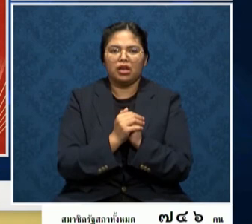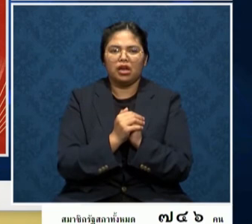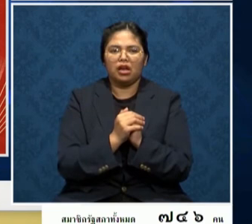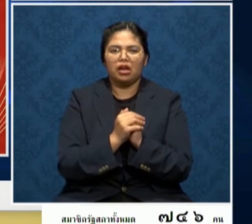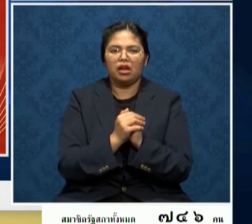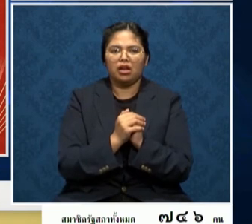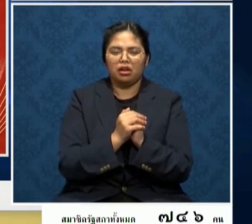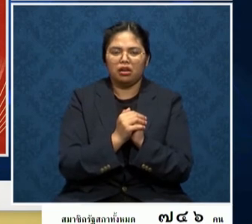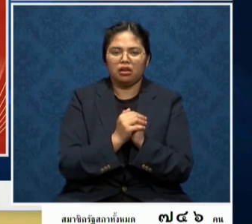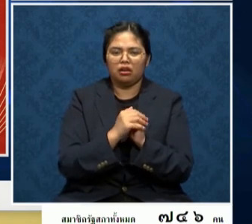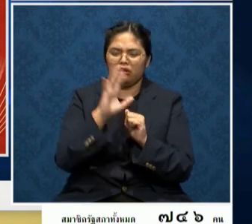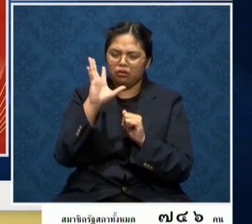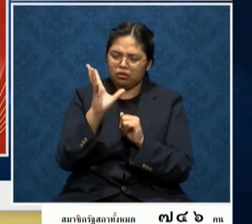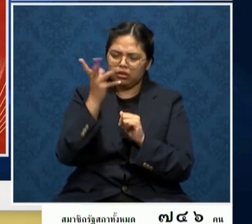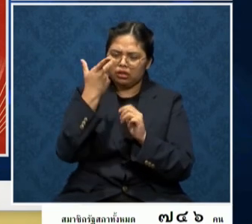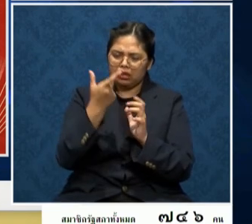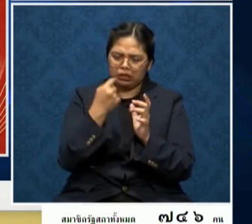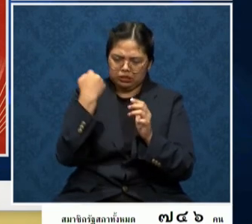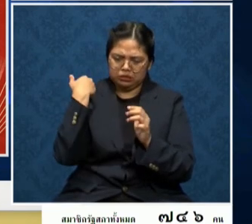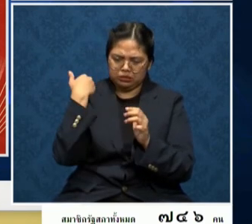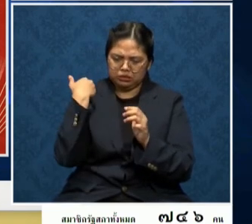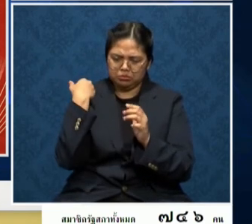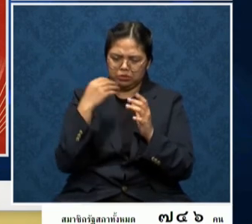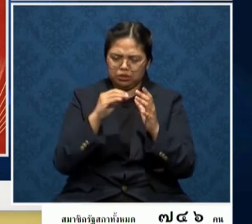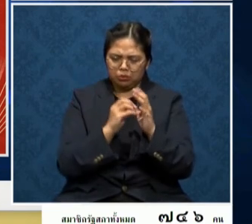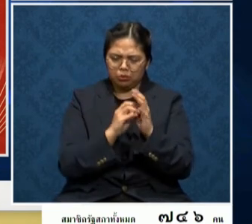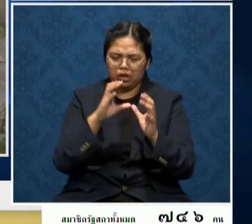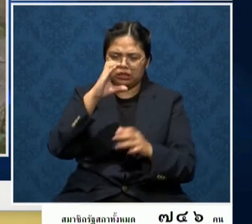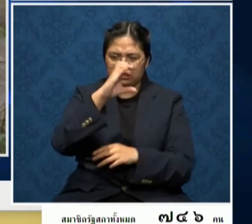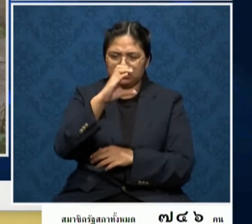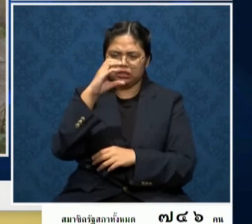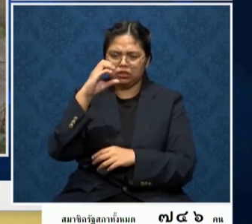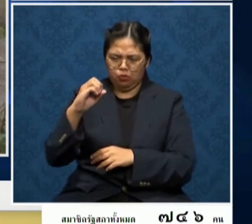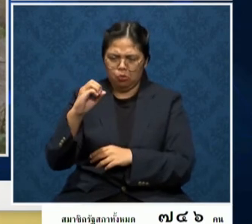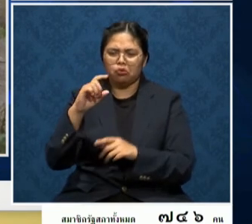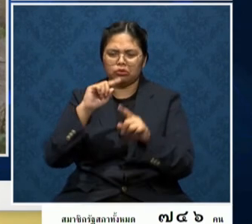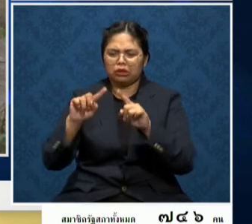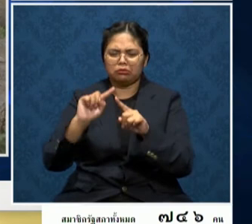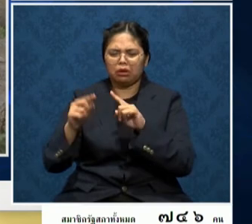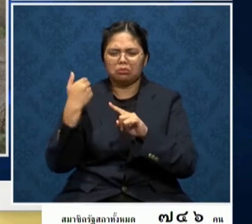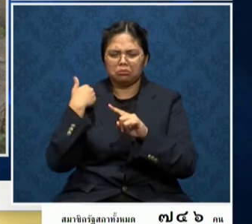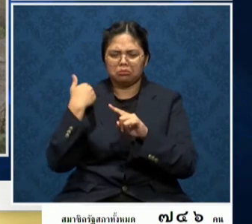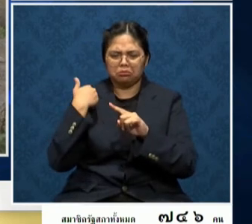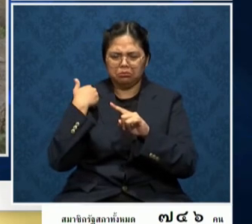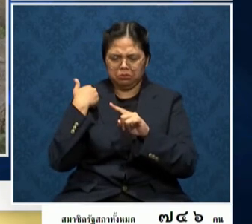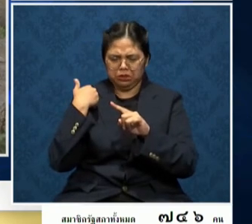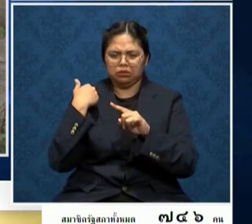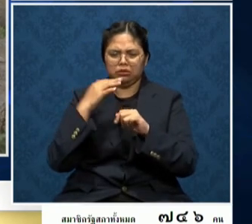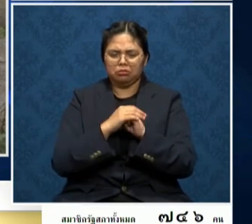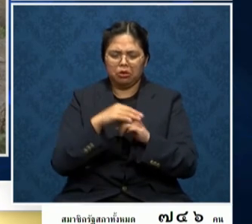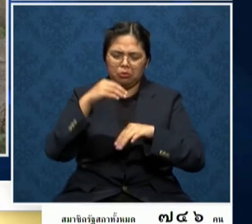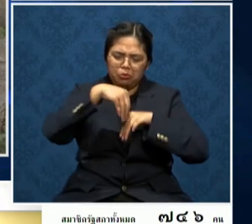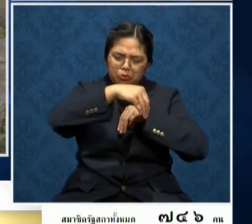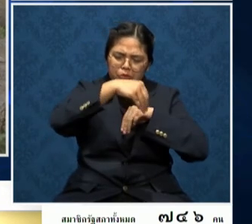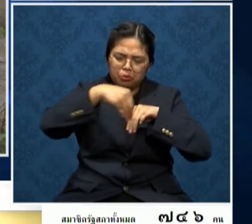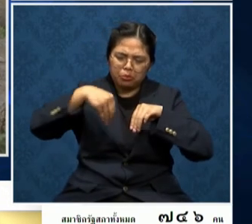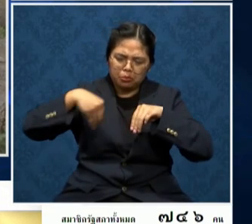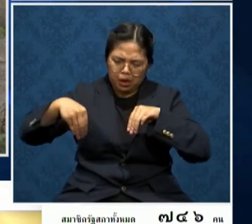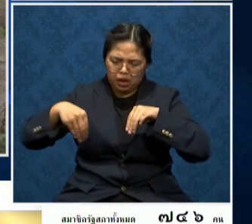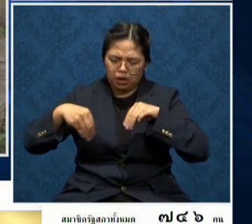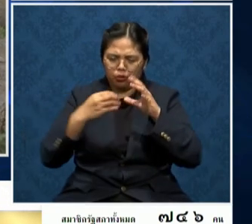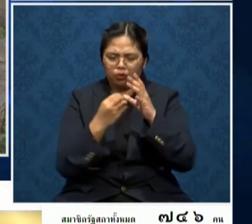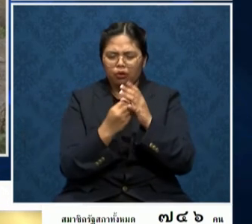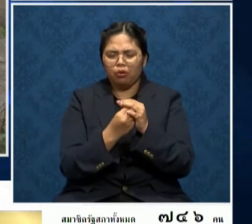การปล่อยก๊าซคาร์บอนโดยกระทรวงทรัพย์ได้ร่วมมือกับบริษัทเอกชนรายใหญ่ปลูกป่าชดเชยการปล่อยก๊าซ